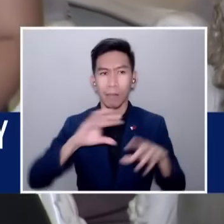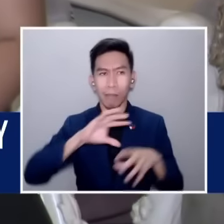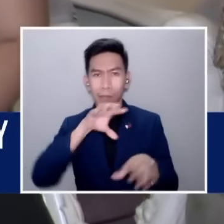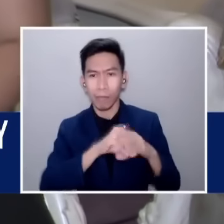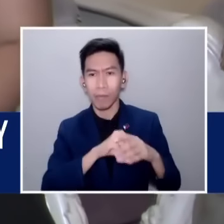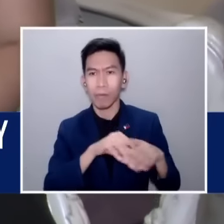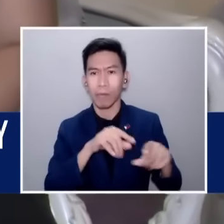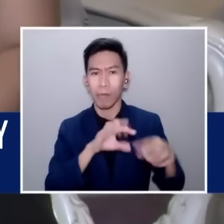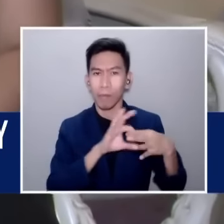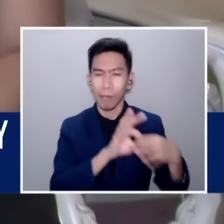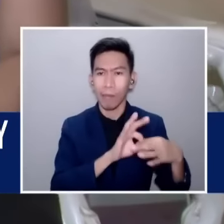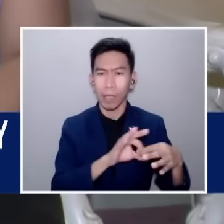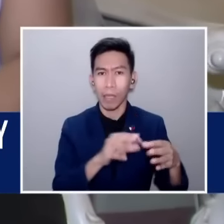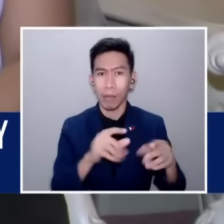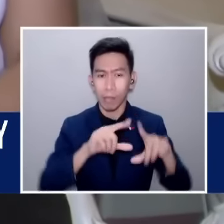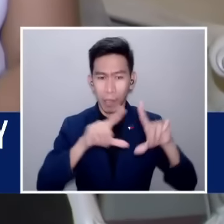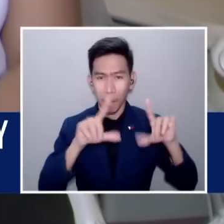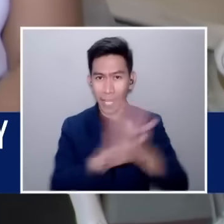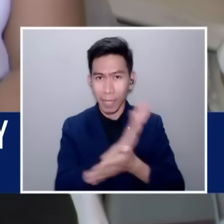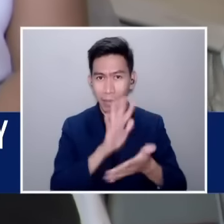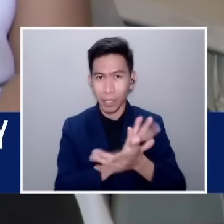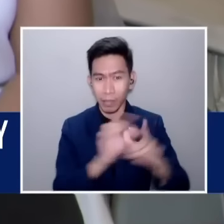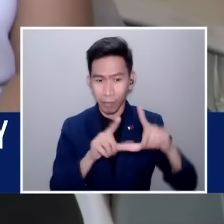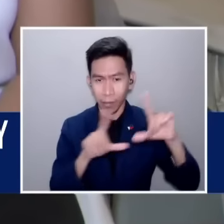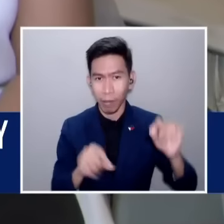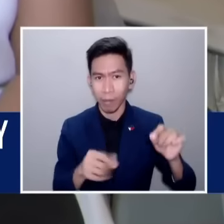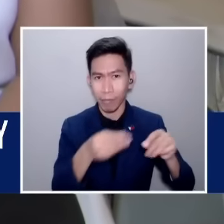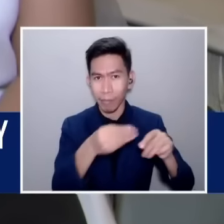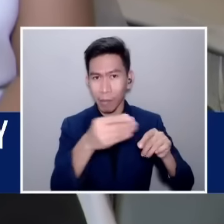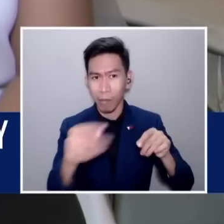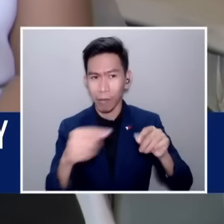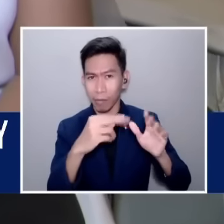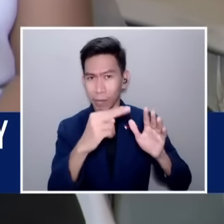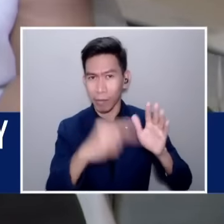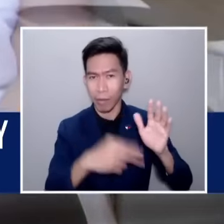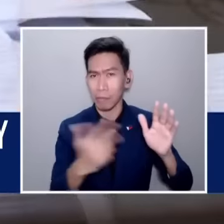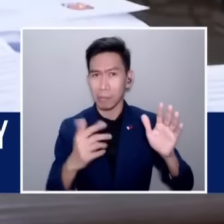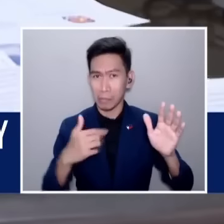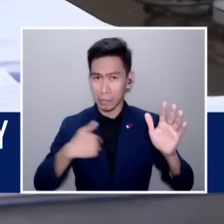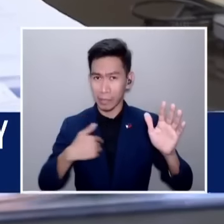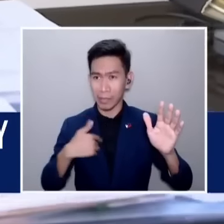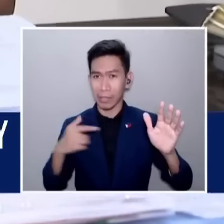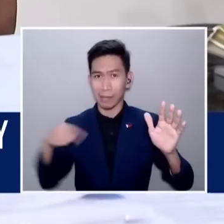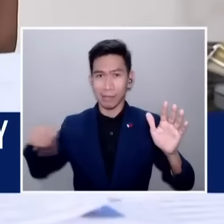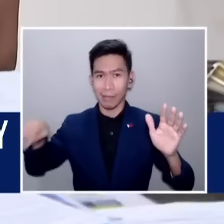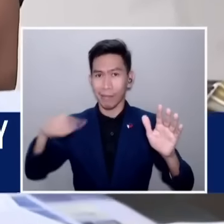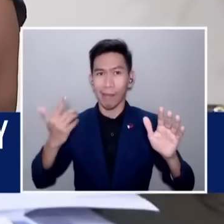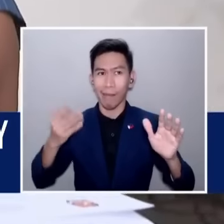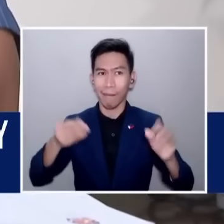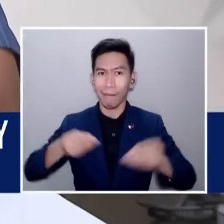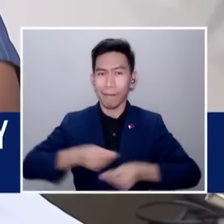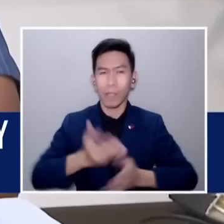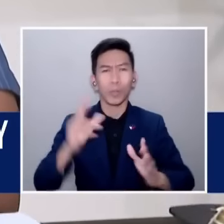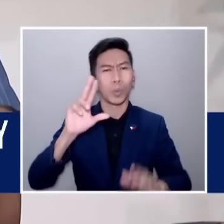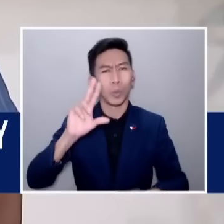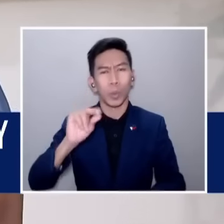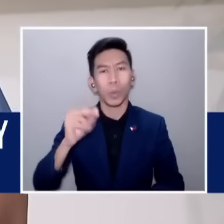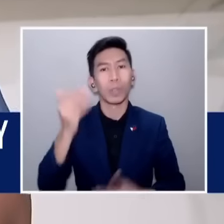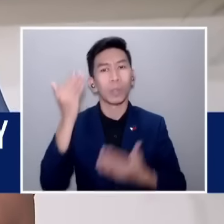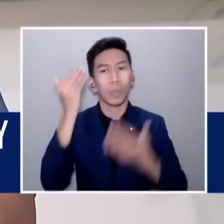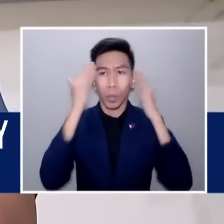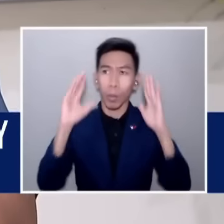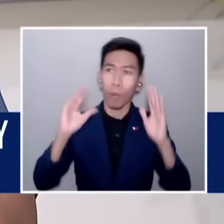will show na hindi po galing sa amin yan. We don't know kung saan po ang source. Nakikipag-ugnayan na ang pulisya sa COMELEC kaugnay